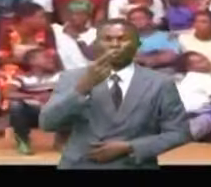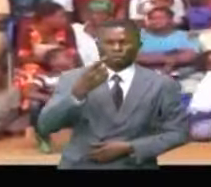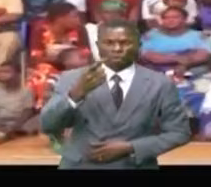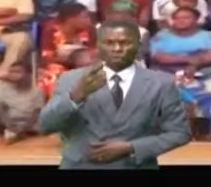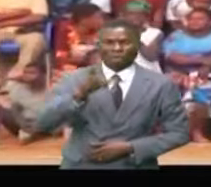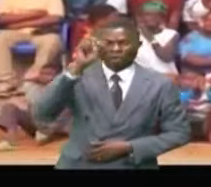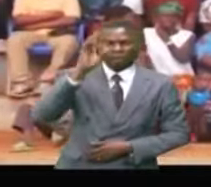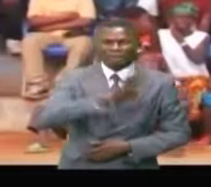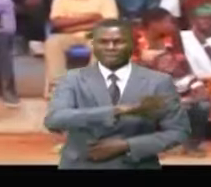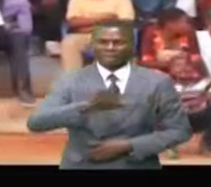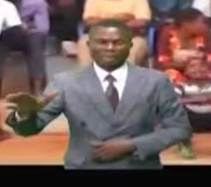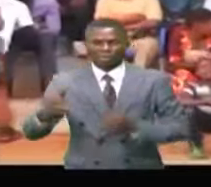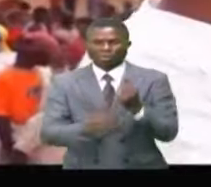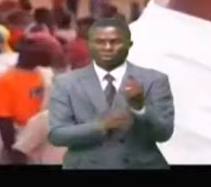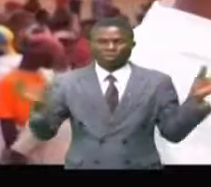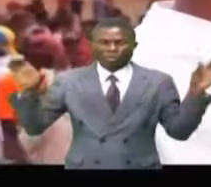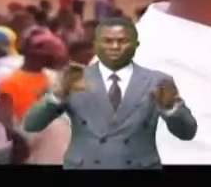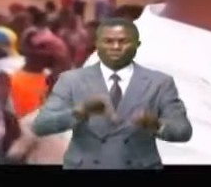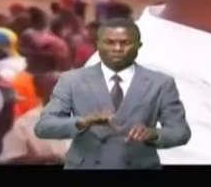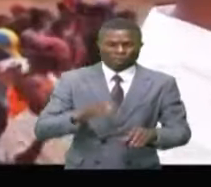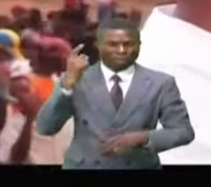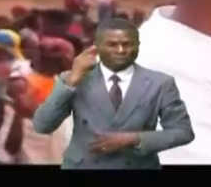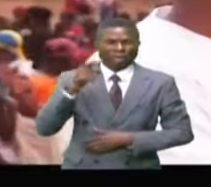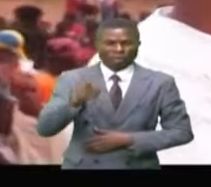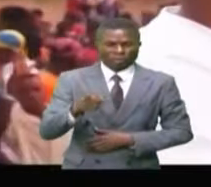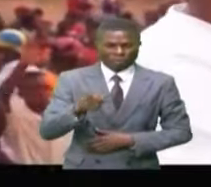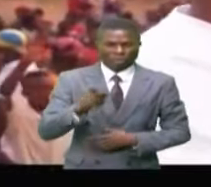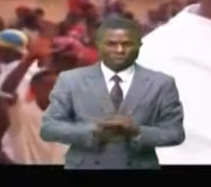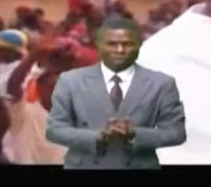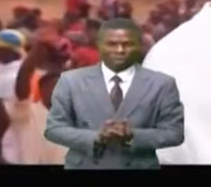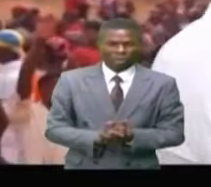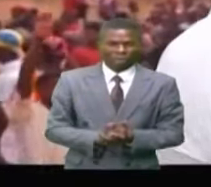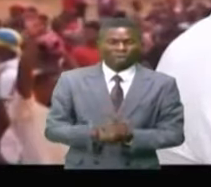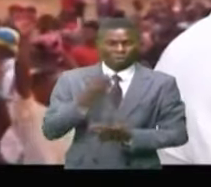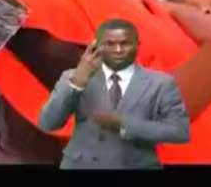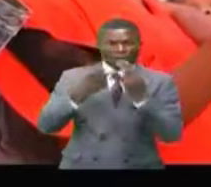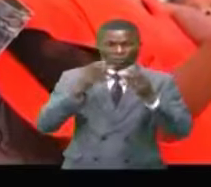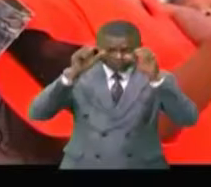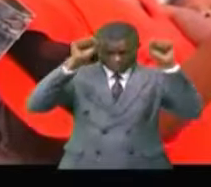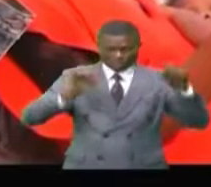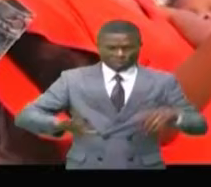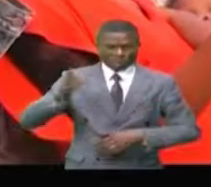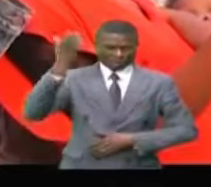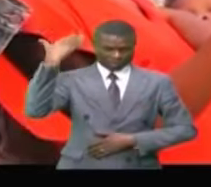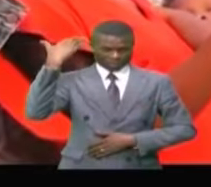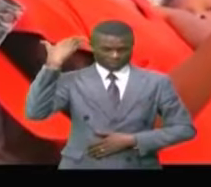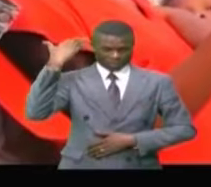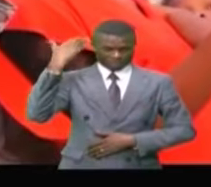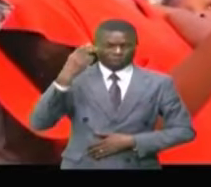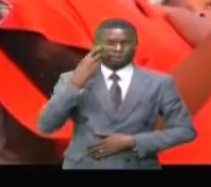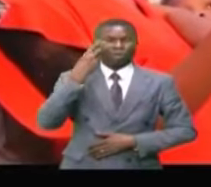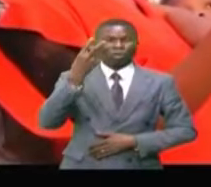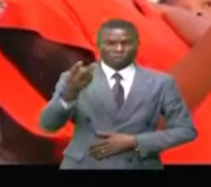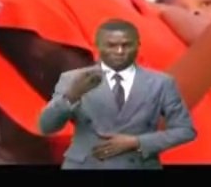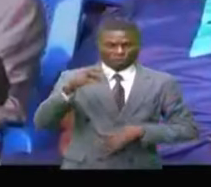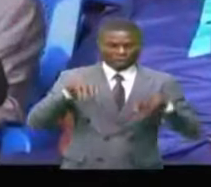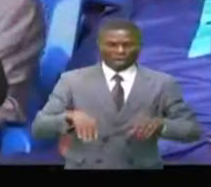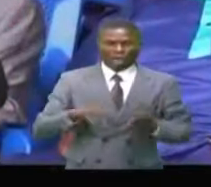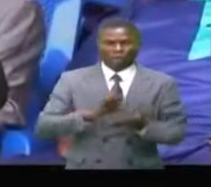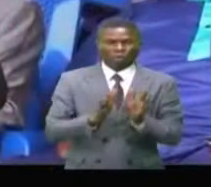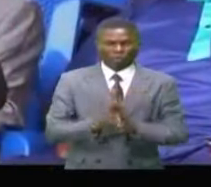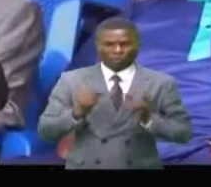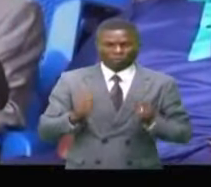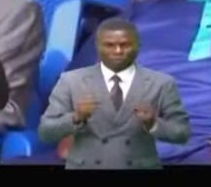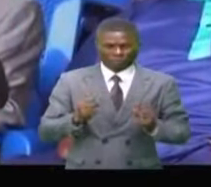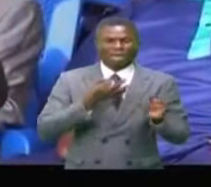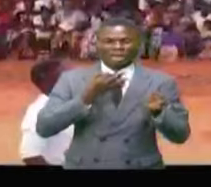de 5000 personnes venues à son appel. Les récents passages du président de la République, sa vision pour un Congo fort, ont